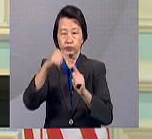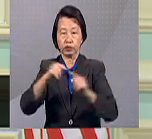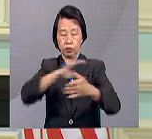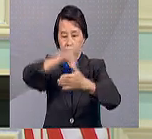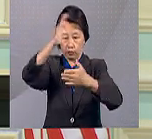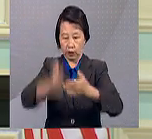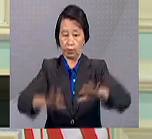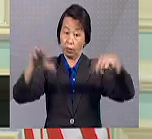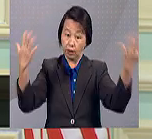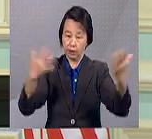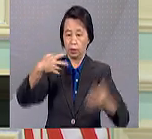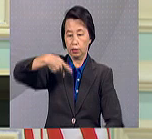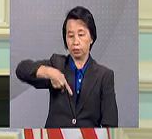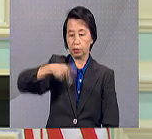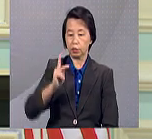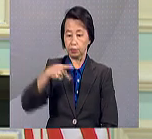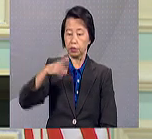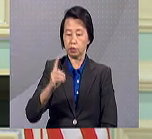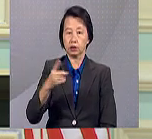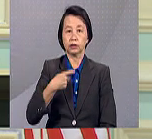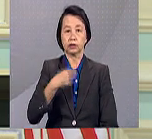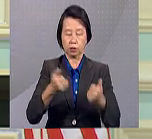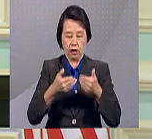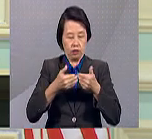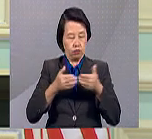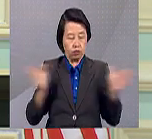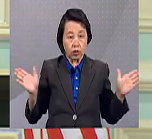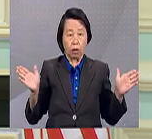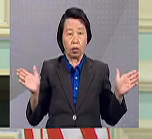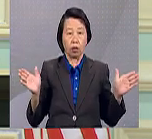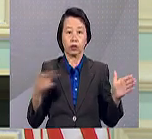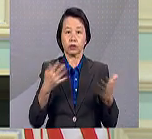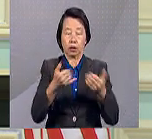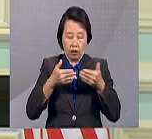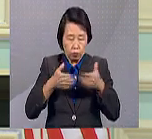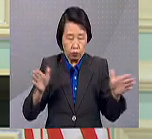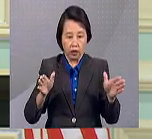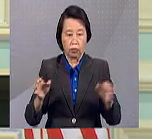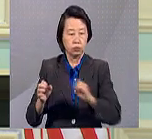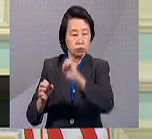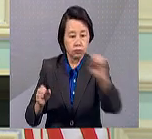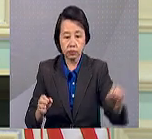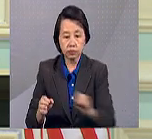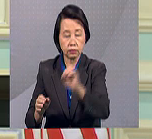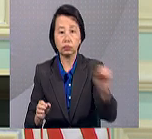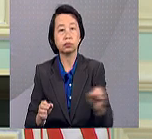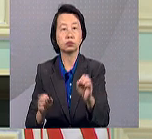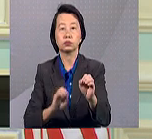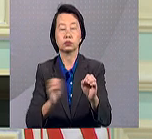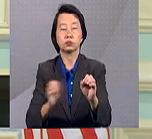tamat tempoh PKPD, kita nak buka PKPD. Kita nak buka. Tidak ada lagi